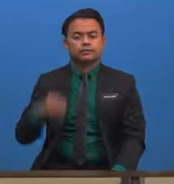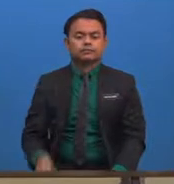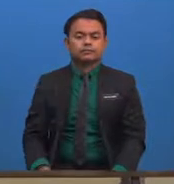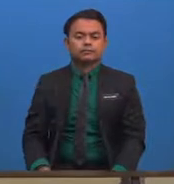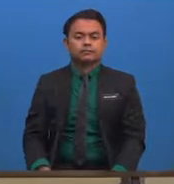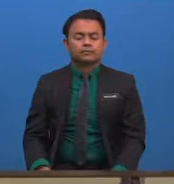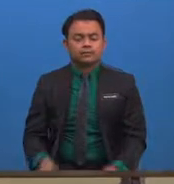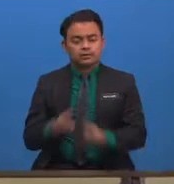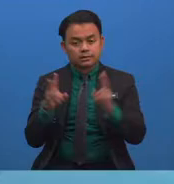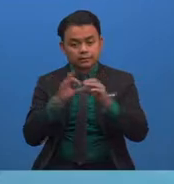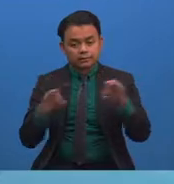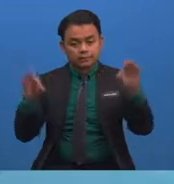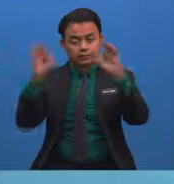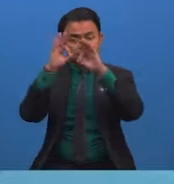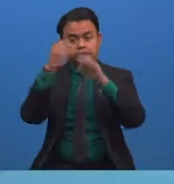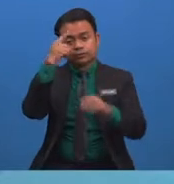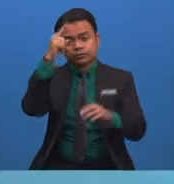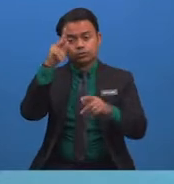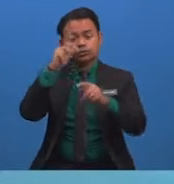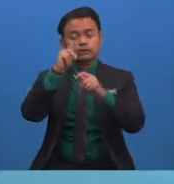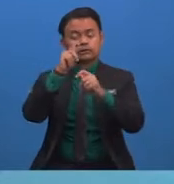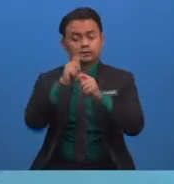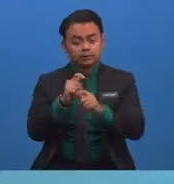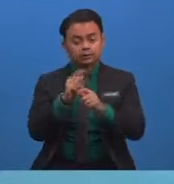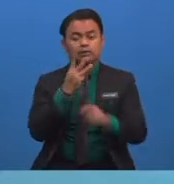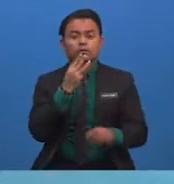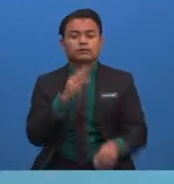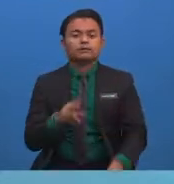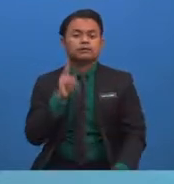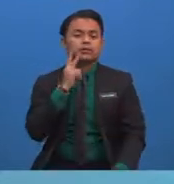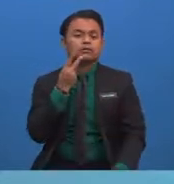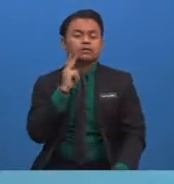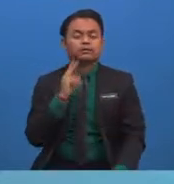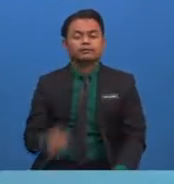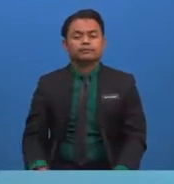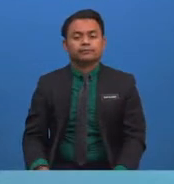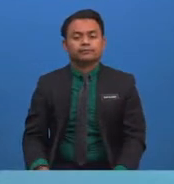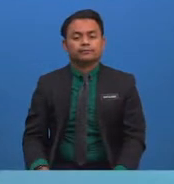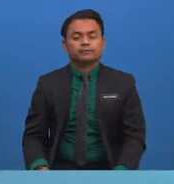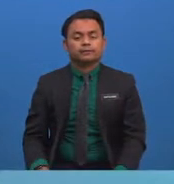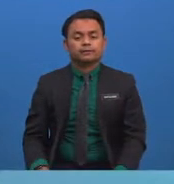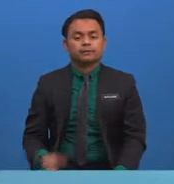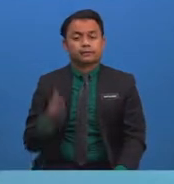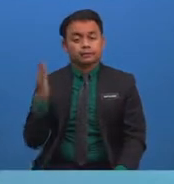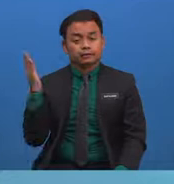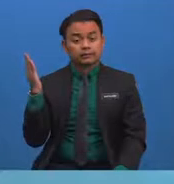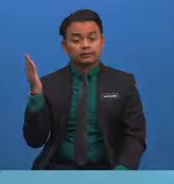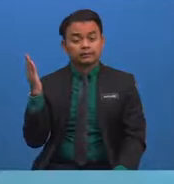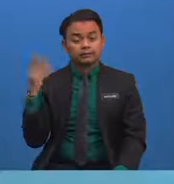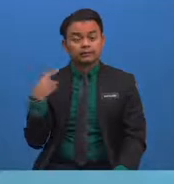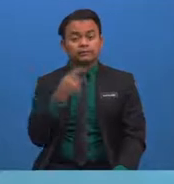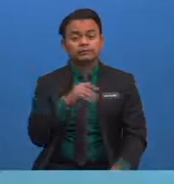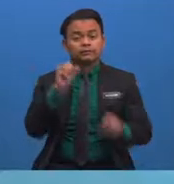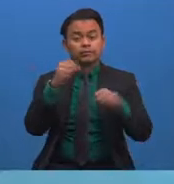kerangupan sayur-sayuran. Di sini, kita dapat melihat perbezaan warna, rupa kacang yang